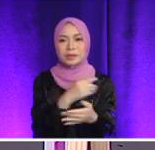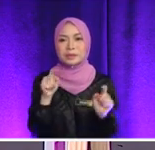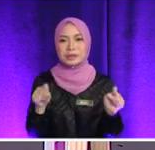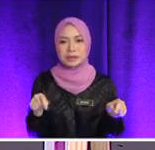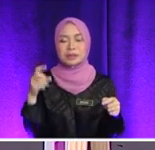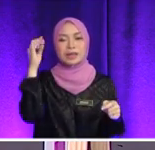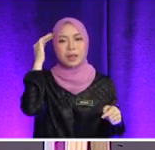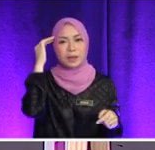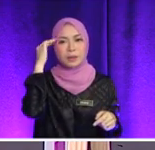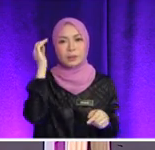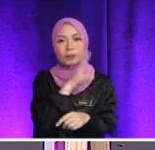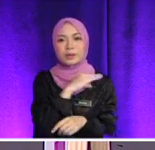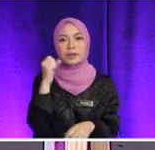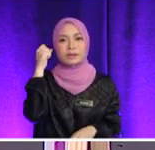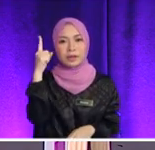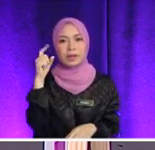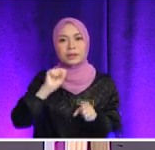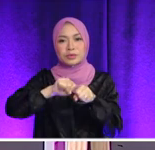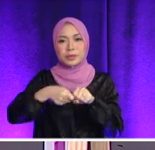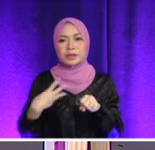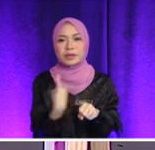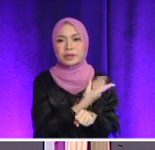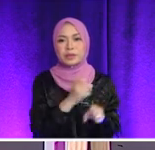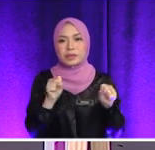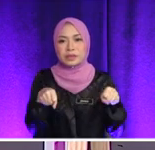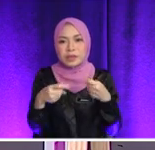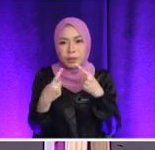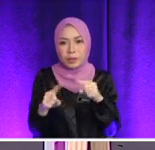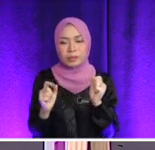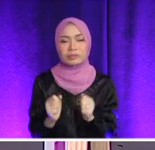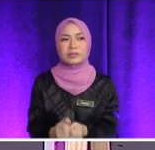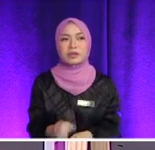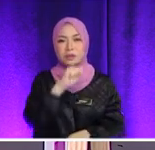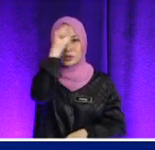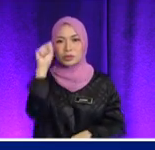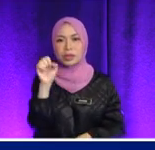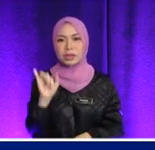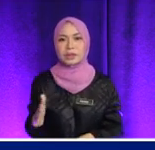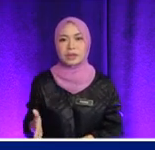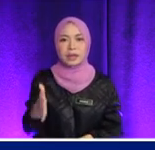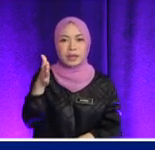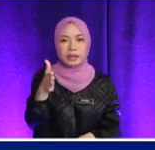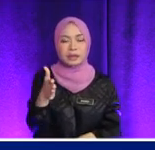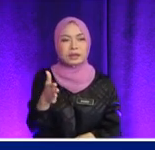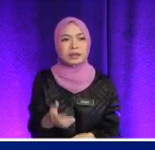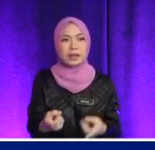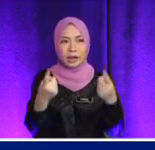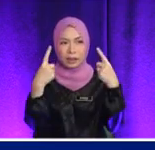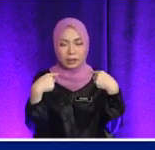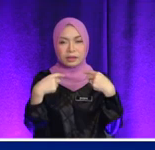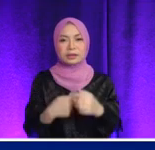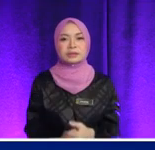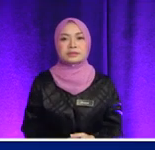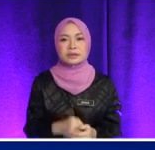mendatang Oke kemudian soal yang contoh 2 Oke saya teruskan Siapakah yang dianggap sebagai